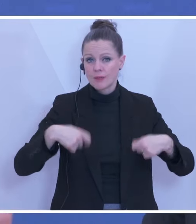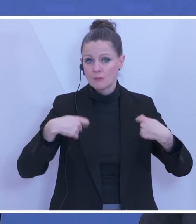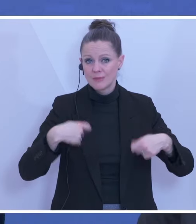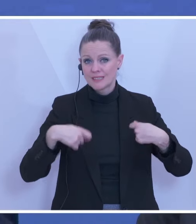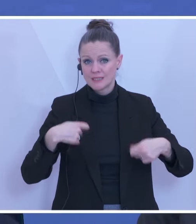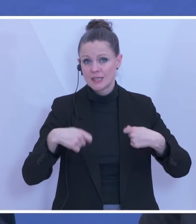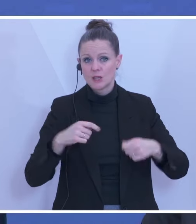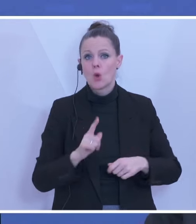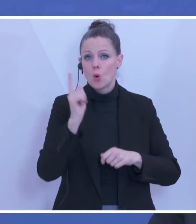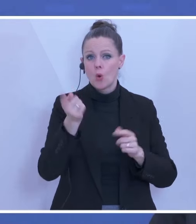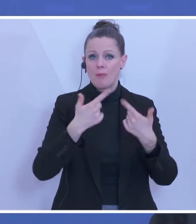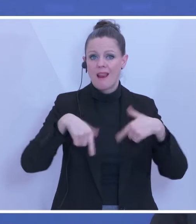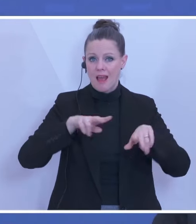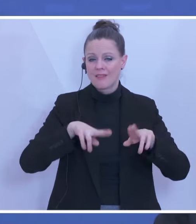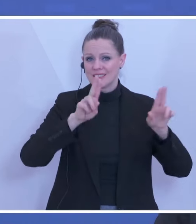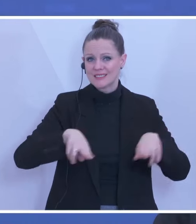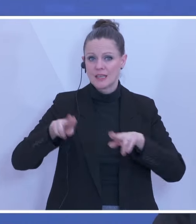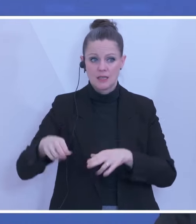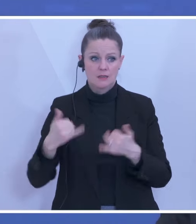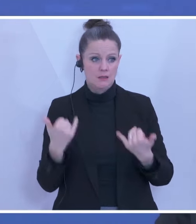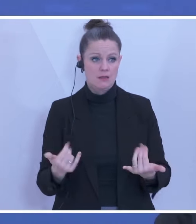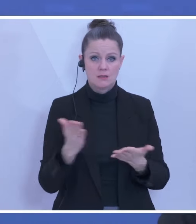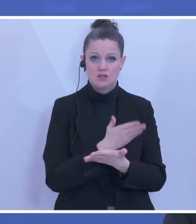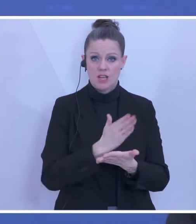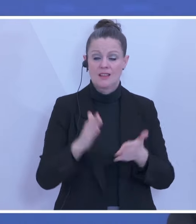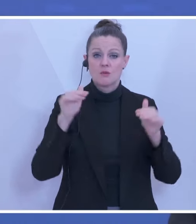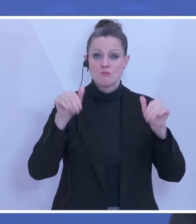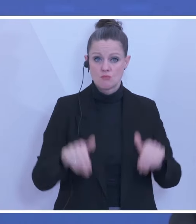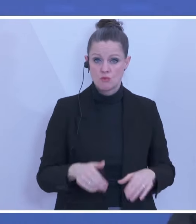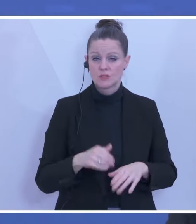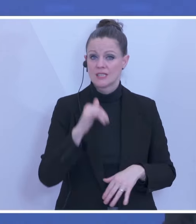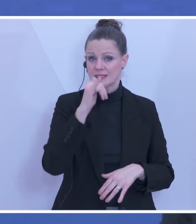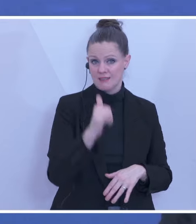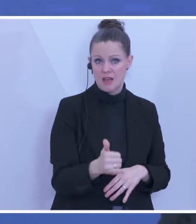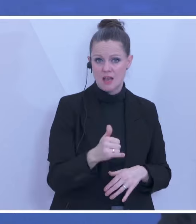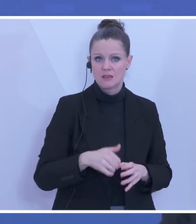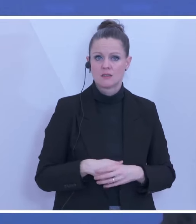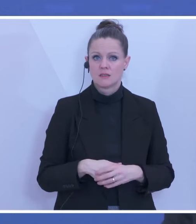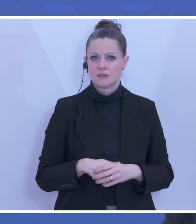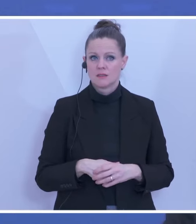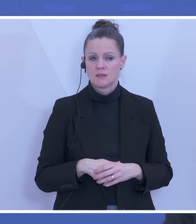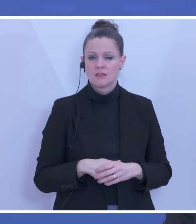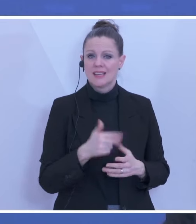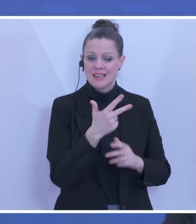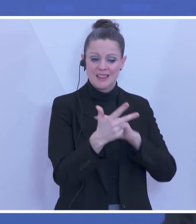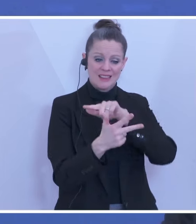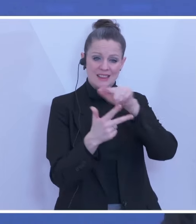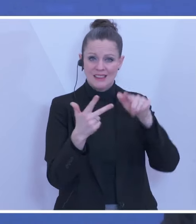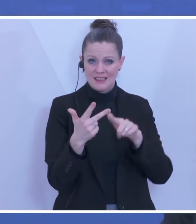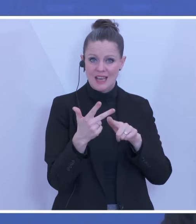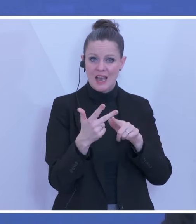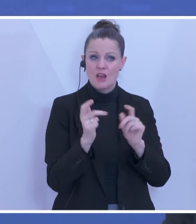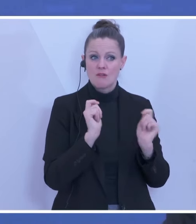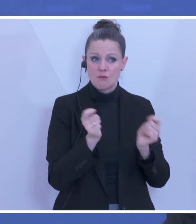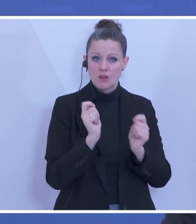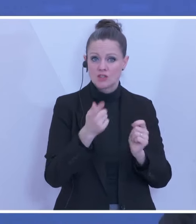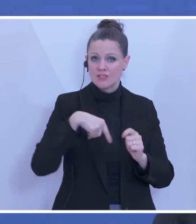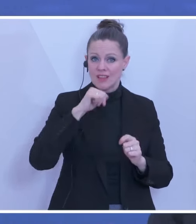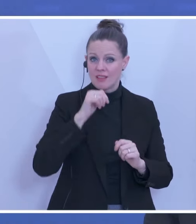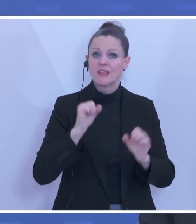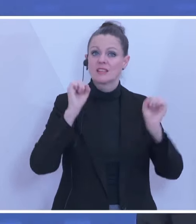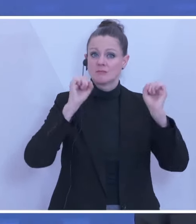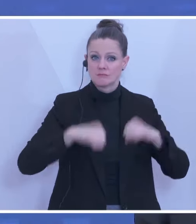Oberlandesgerichte. Es ist hier eine Entscheidung zu treffen. Dass wir uns da innerhalb des Dreiervorschlags nicht einig waren, ist ja